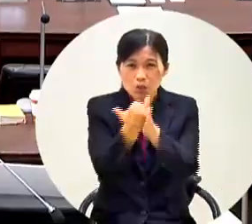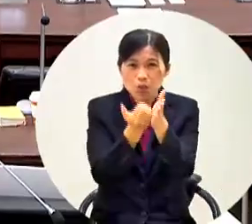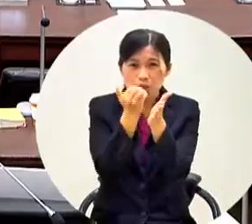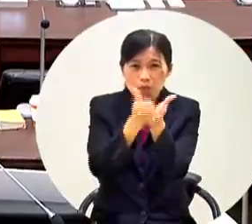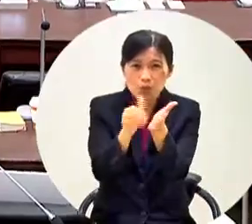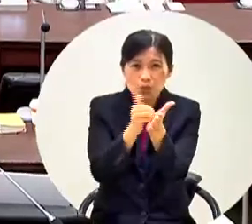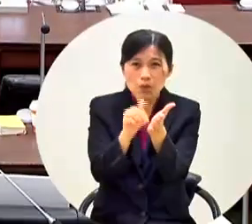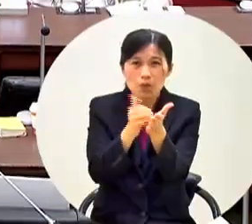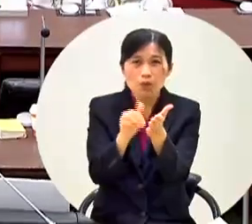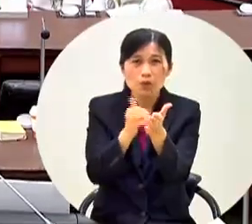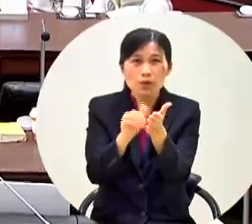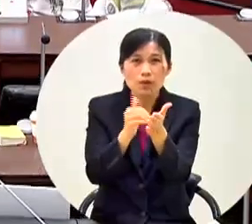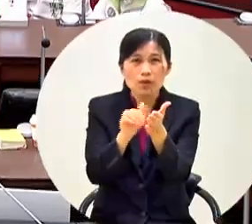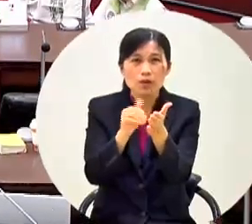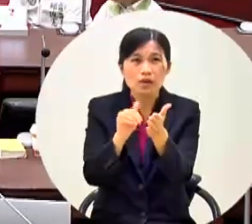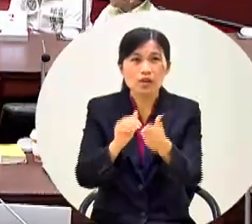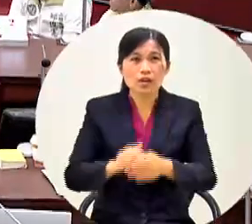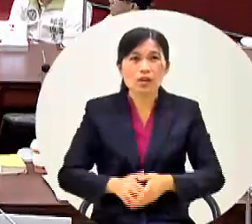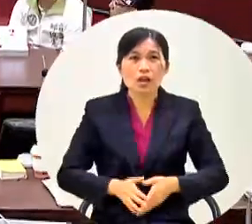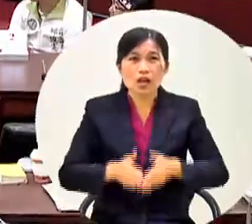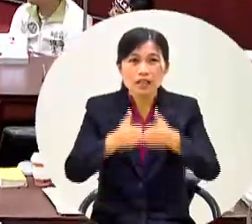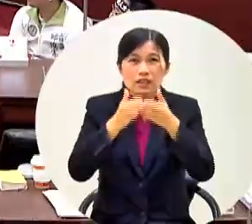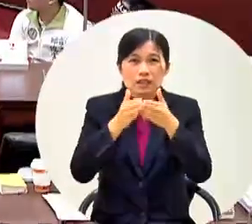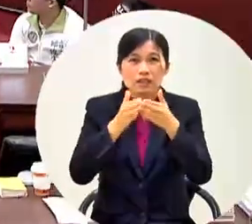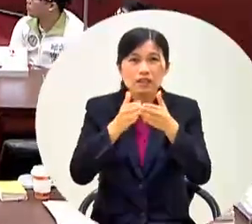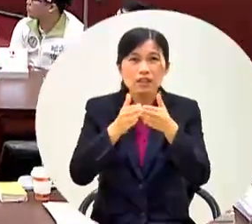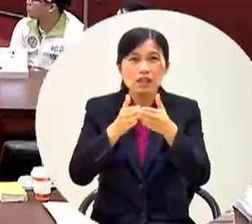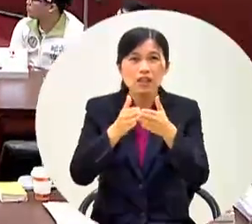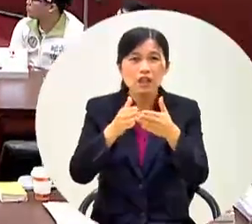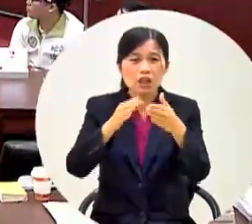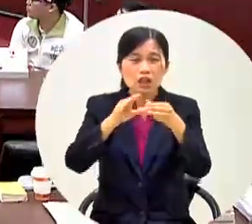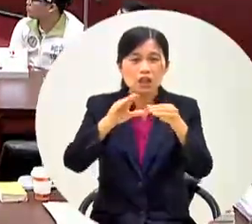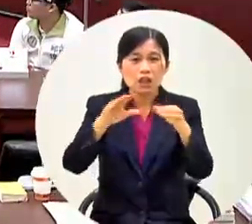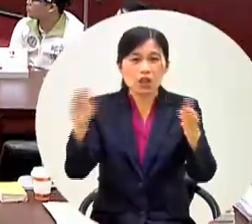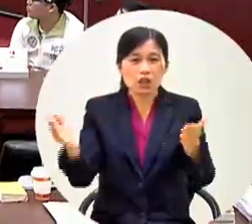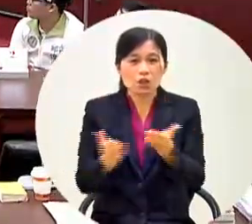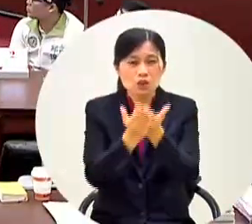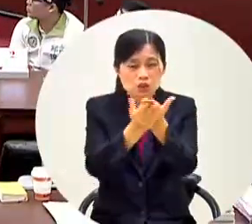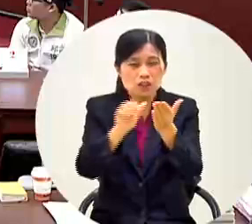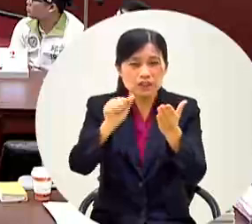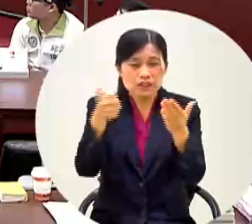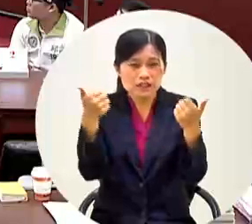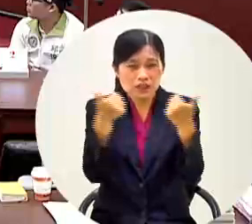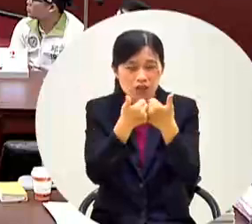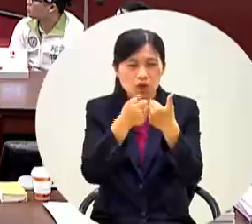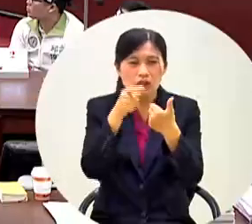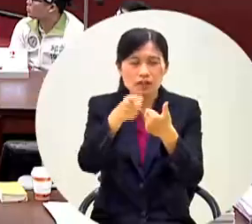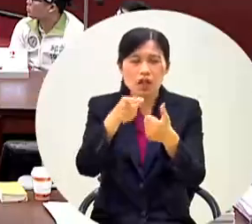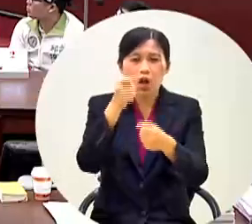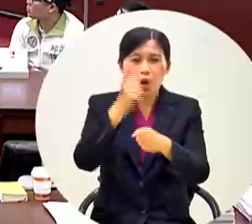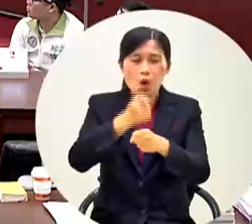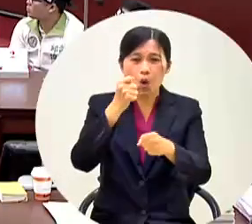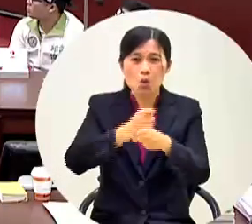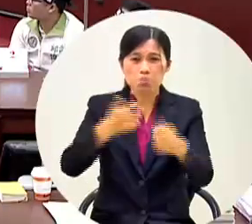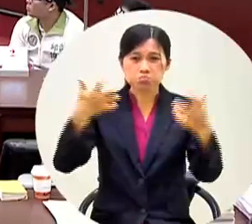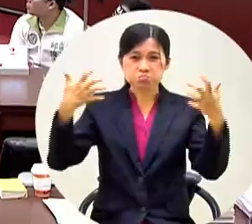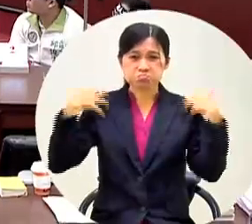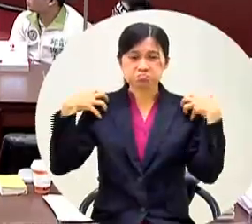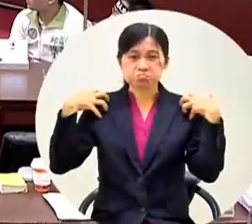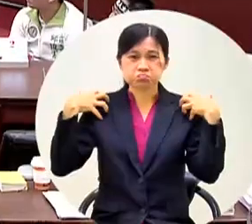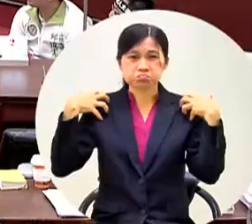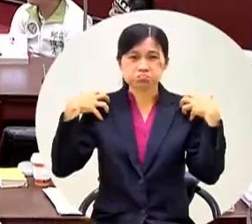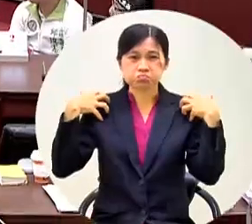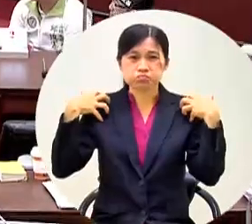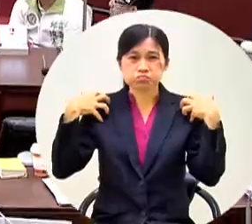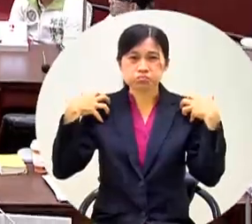要来宋议会应该要行使他的政治责任，来向高雄市民报告。结果